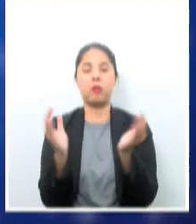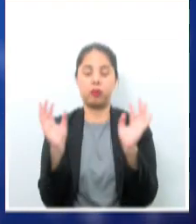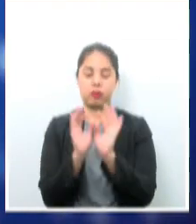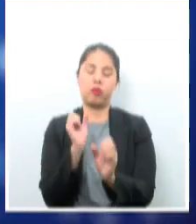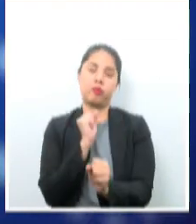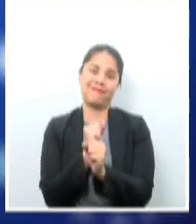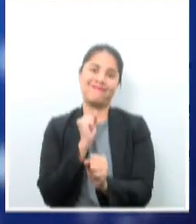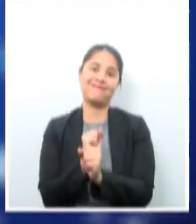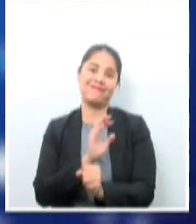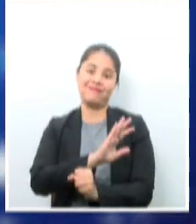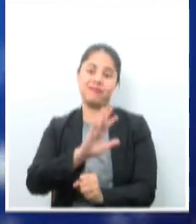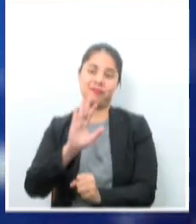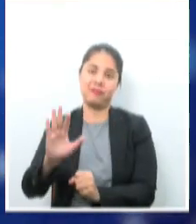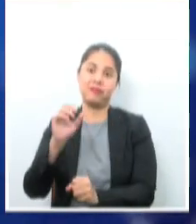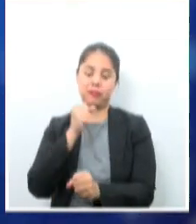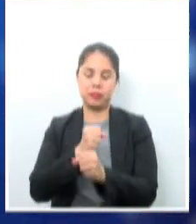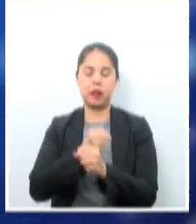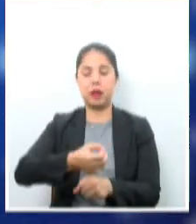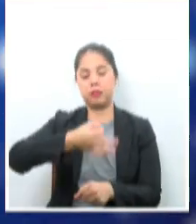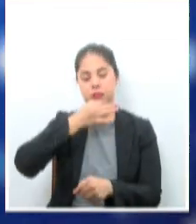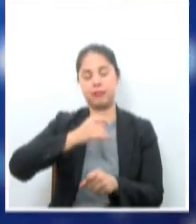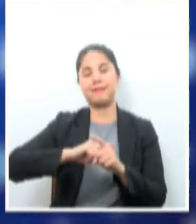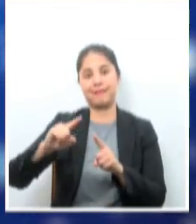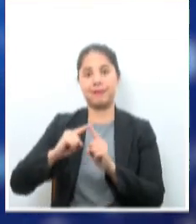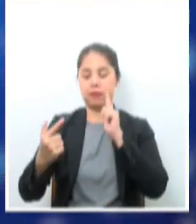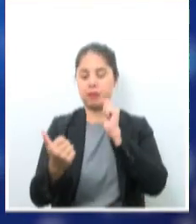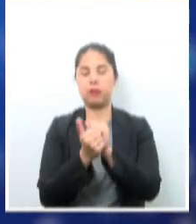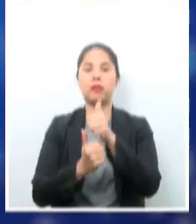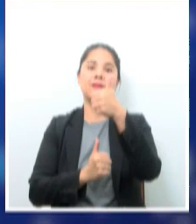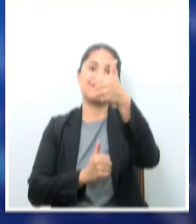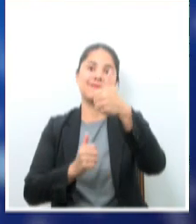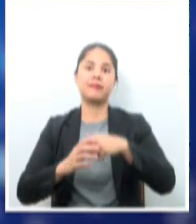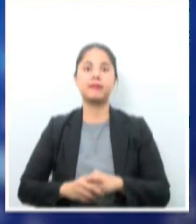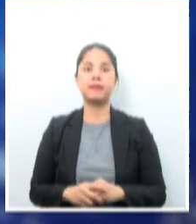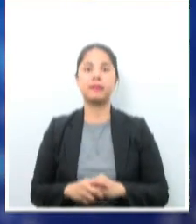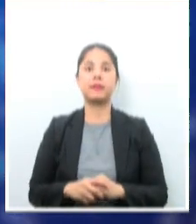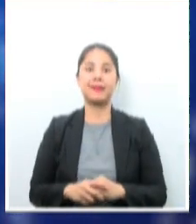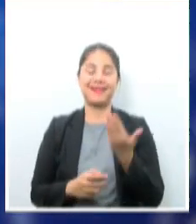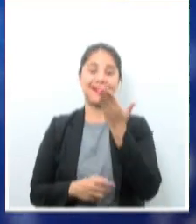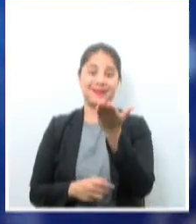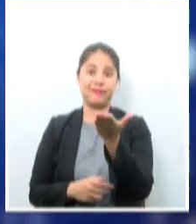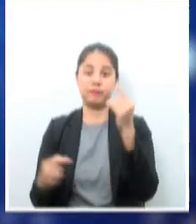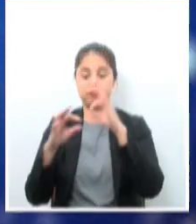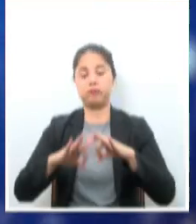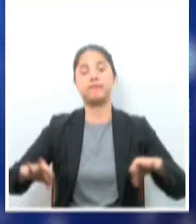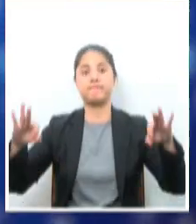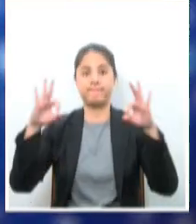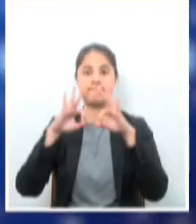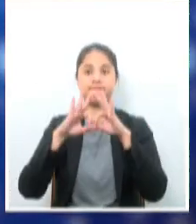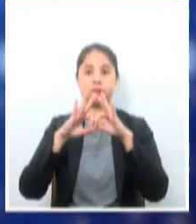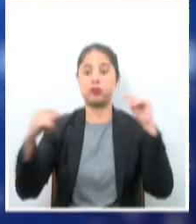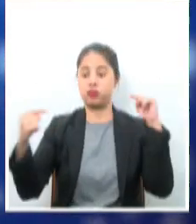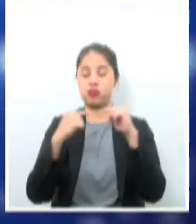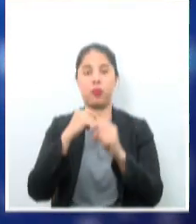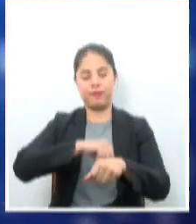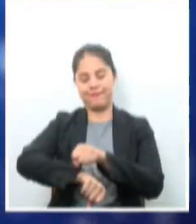งที่อยู่ใกล้ตัวเขาเท่านั้นแต่จริงๆมีอาชีพที่หลากหลายและอาจจะเหมาะเขาก็ได้นะครับแล้วก็ส่วนถัดมานะครับสำคัญมากนะครับก็คือการลงมือ